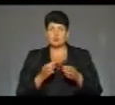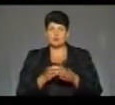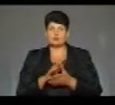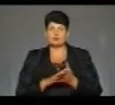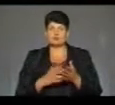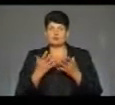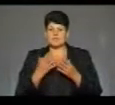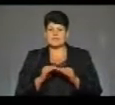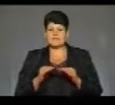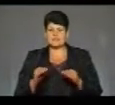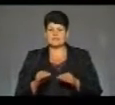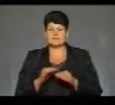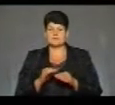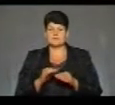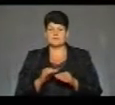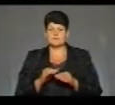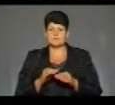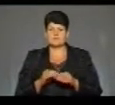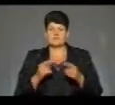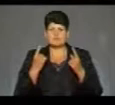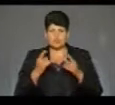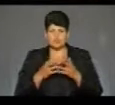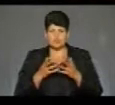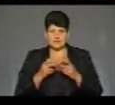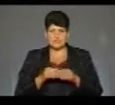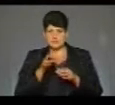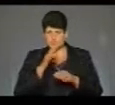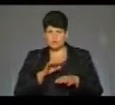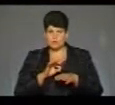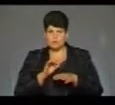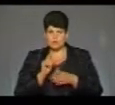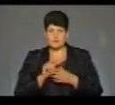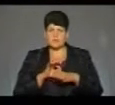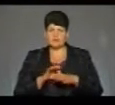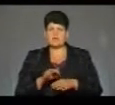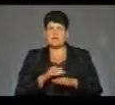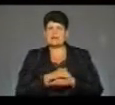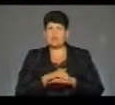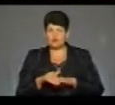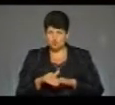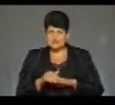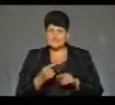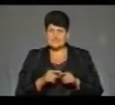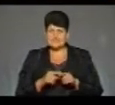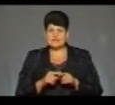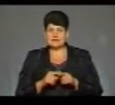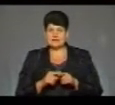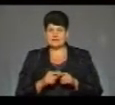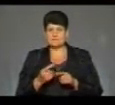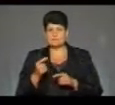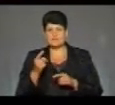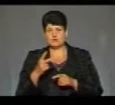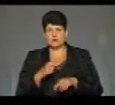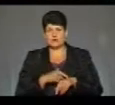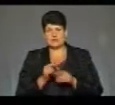дня діти велику кількість часу повинні проводити на вулиці. Це є від 1,5 години і